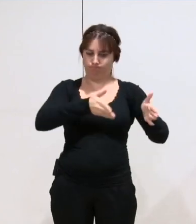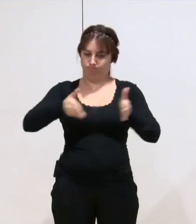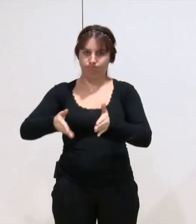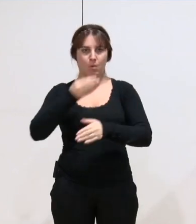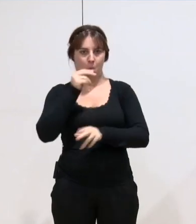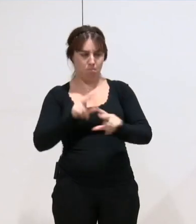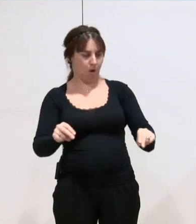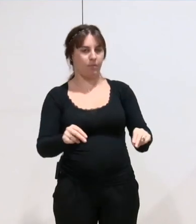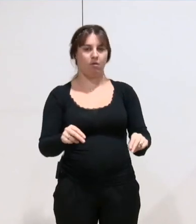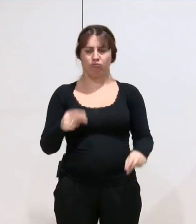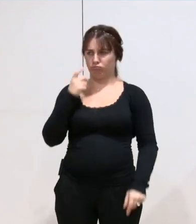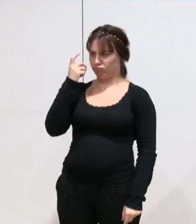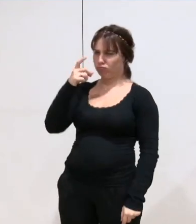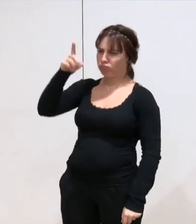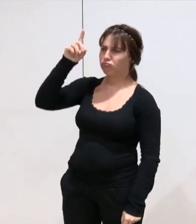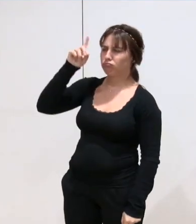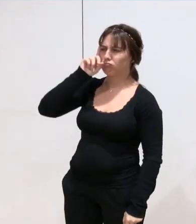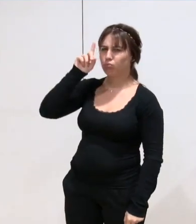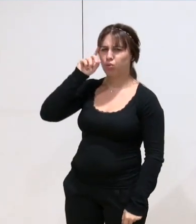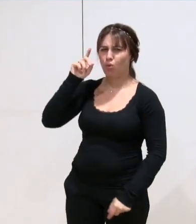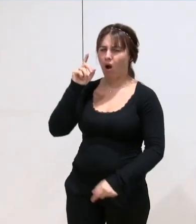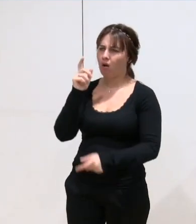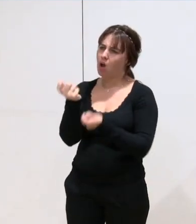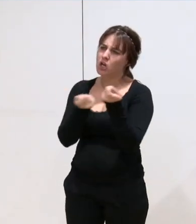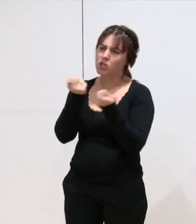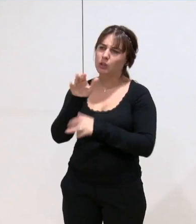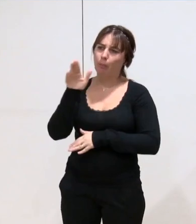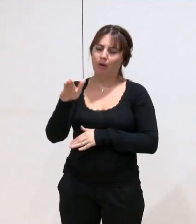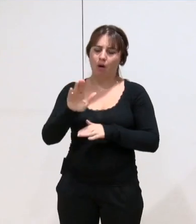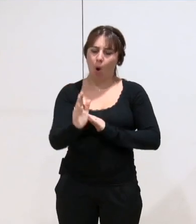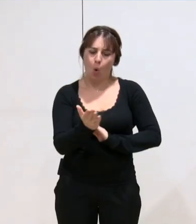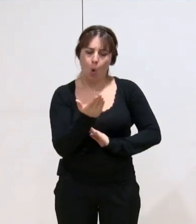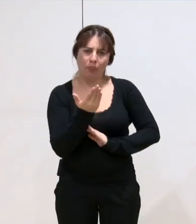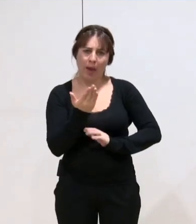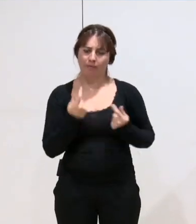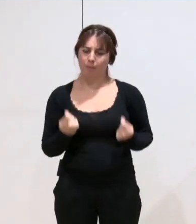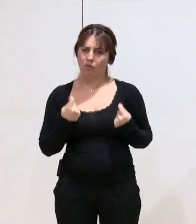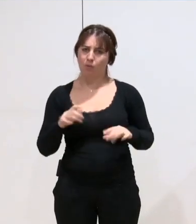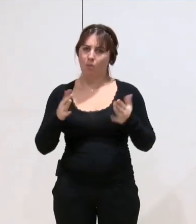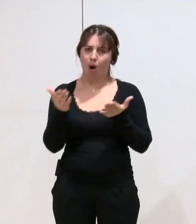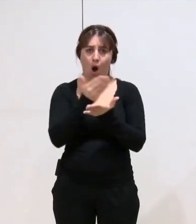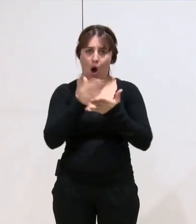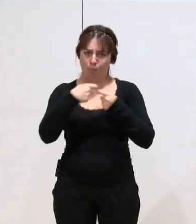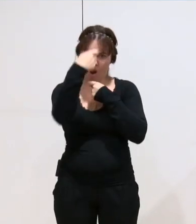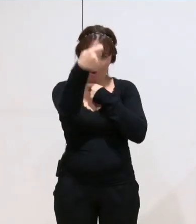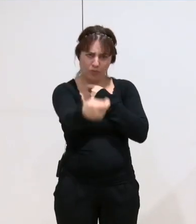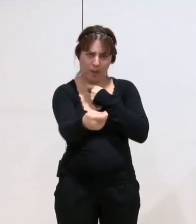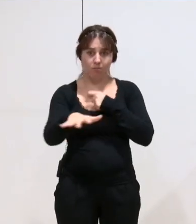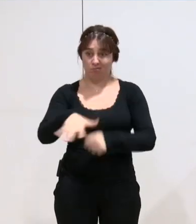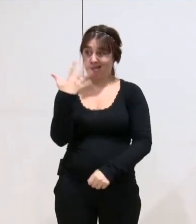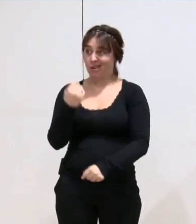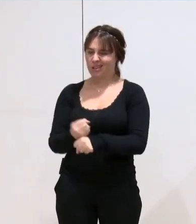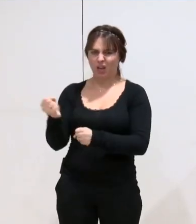petit peu surprenant au point de vue gestion que l'on finance des dépenses de très court terme par des emprunts à long terme, donc 15 ans en